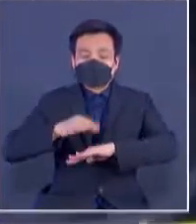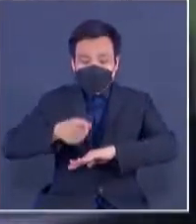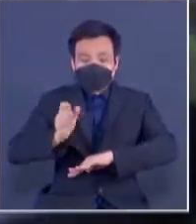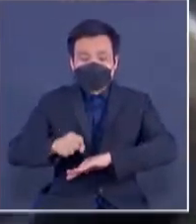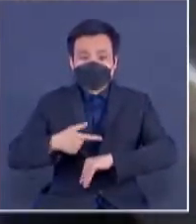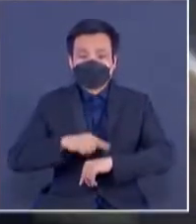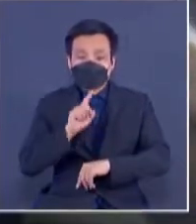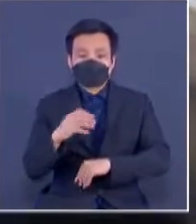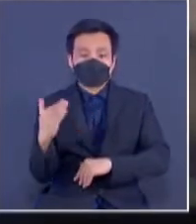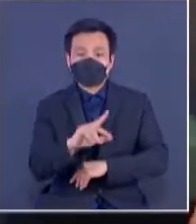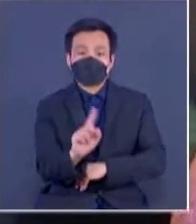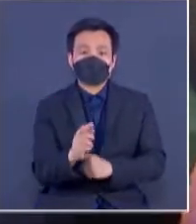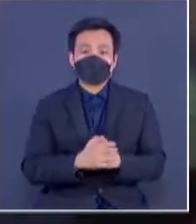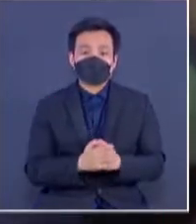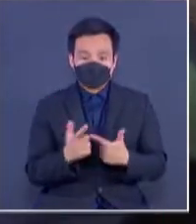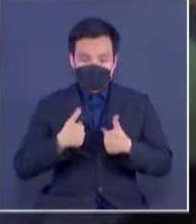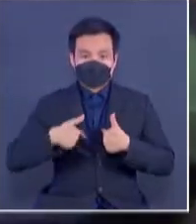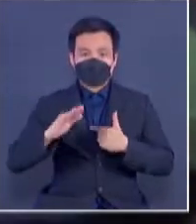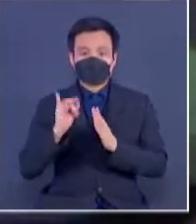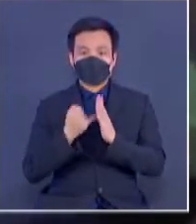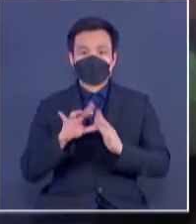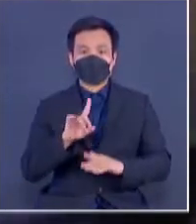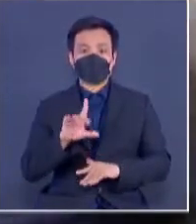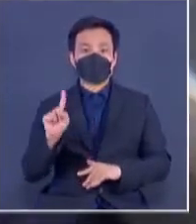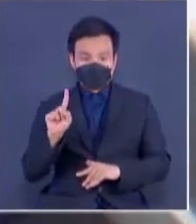ครับ ท่านไปไหน ท่านไหนครับ ผมไปร้อยเอ็ดครับ